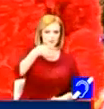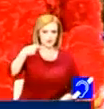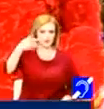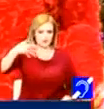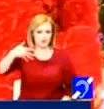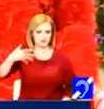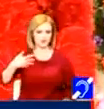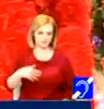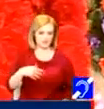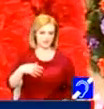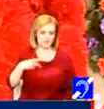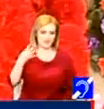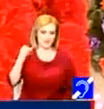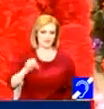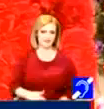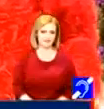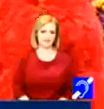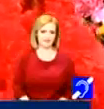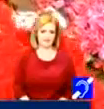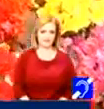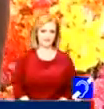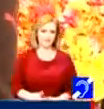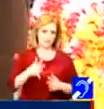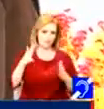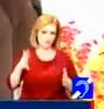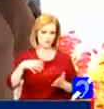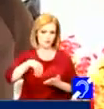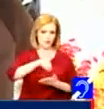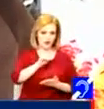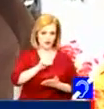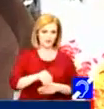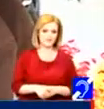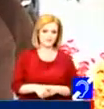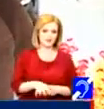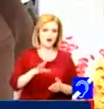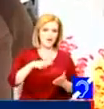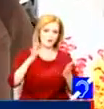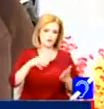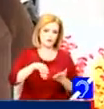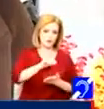ține astea artificiale, cât ține un buchet de astea artificiale? Cum dumneavoastră spuneți, 300 de ani.